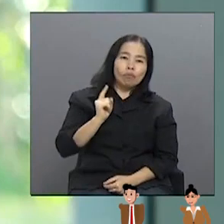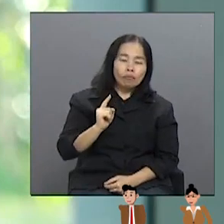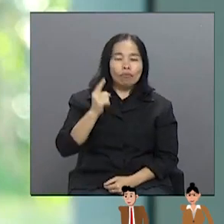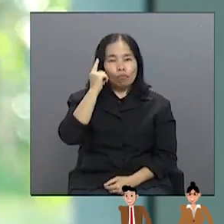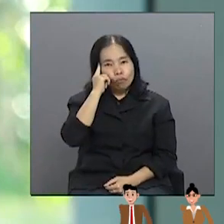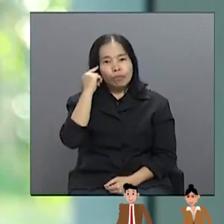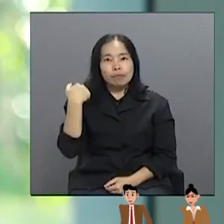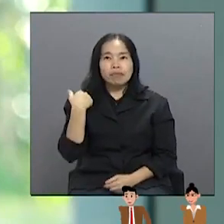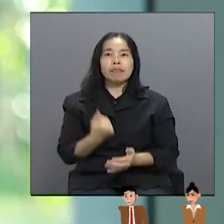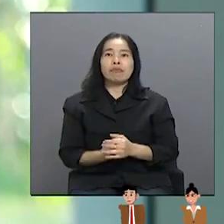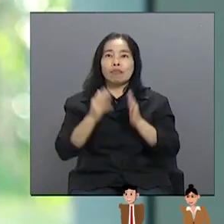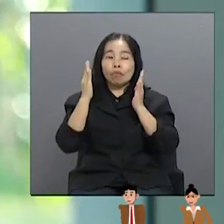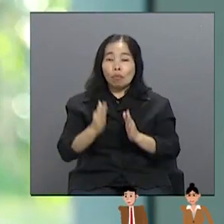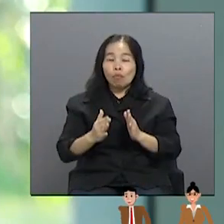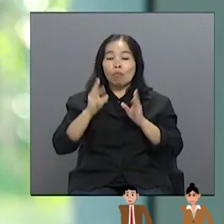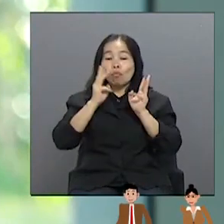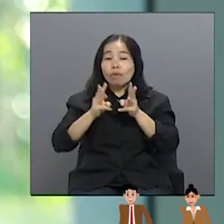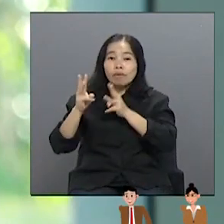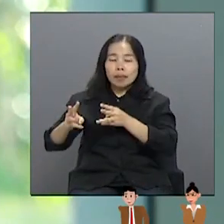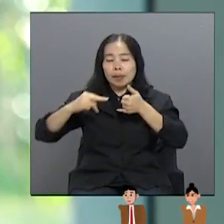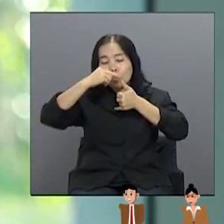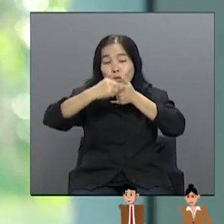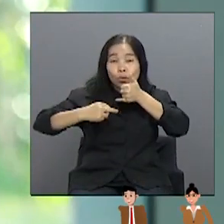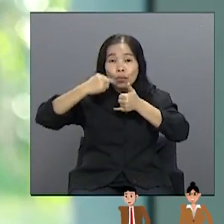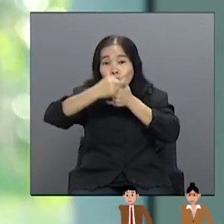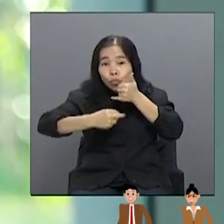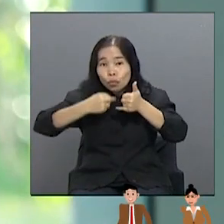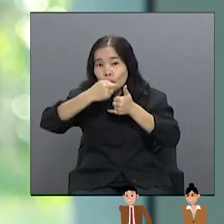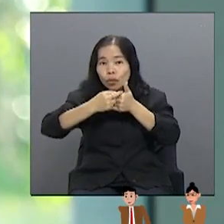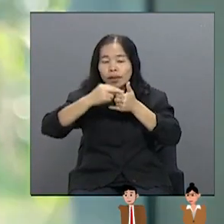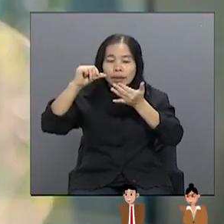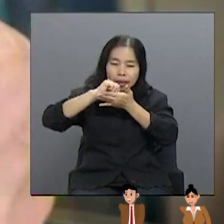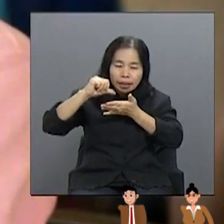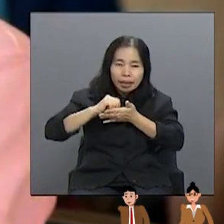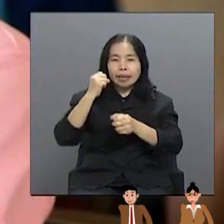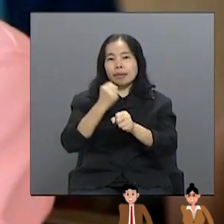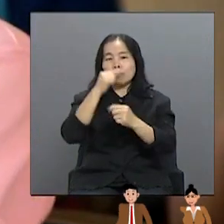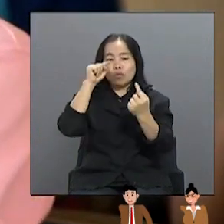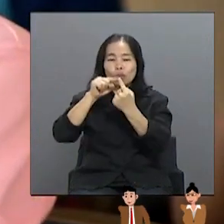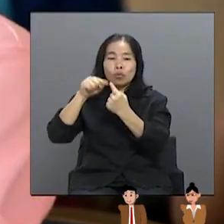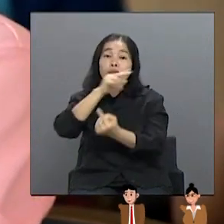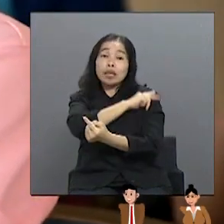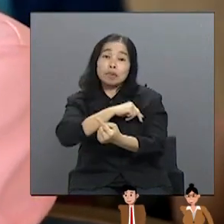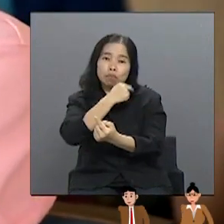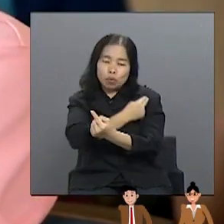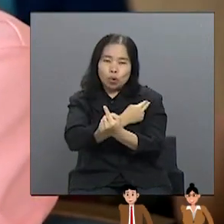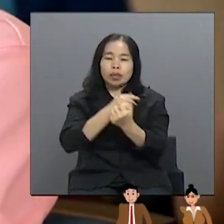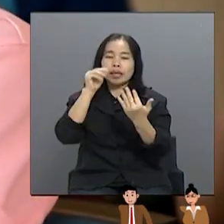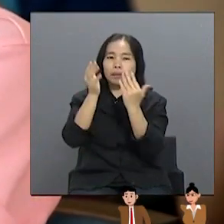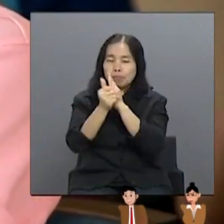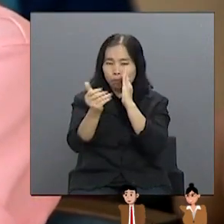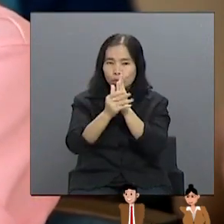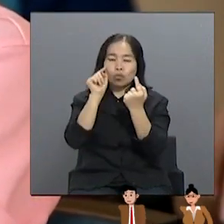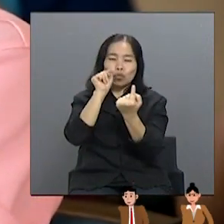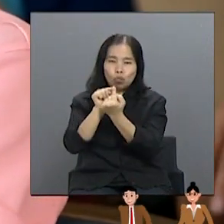่ ะการรักษาก็จะค่อนข้างได้ประสิทธิภาพมากขึ้นถ้ารู้ว่าทริกเกอร์พอยต์ตรงนั้นมันเป็น